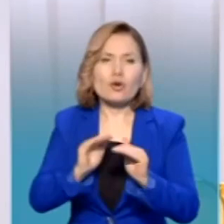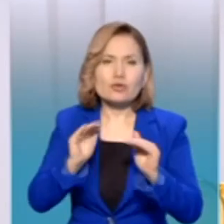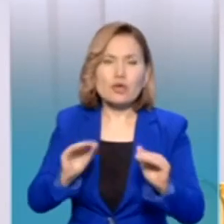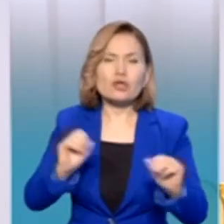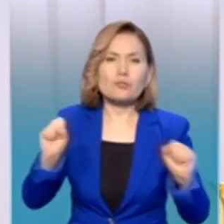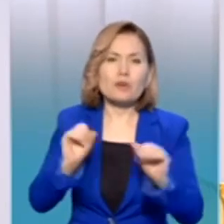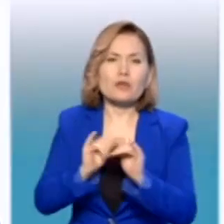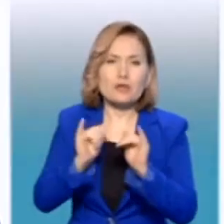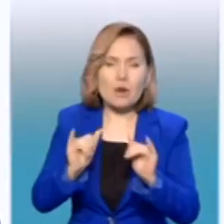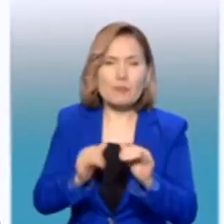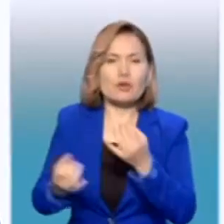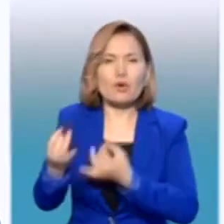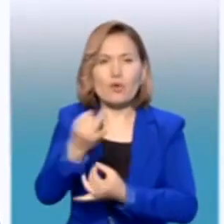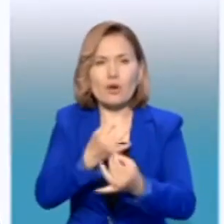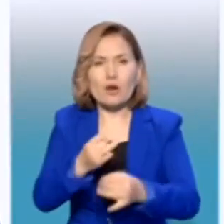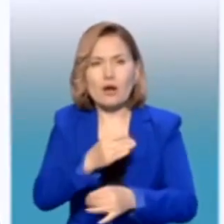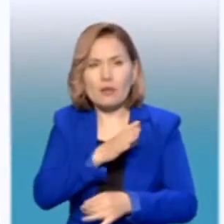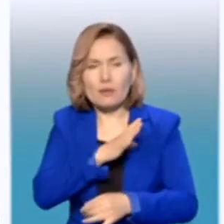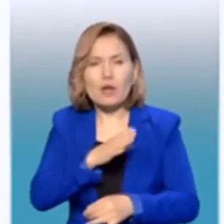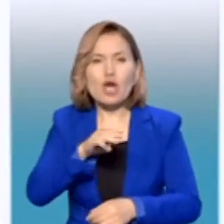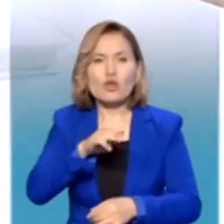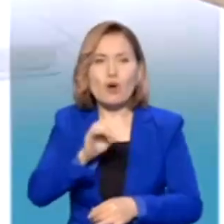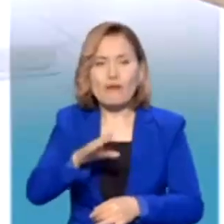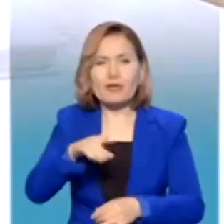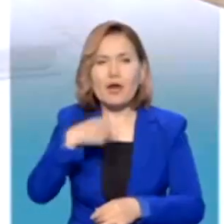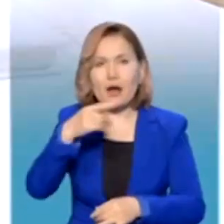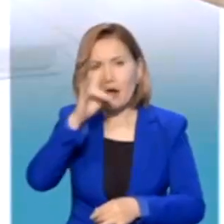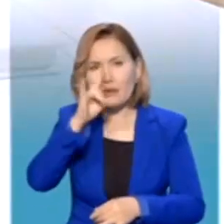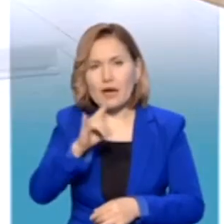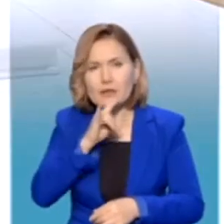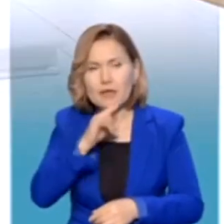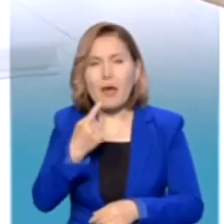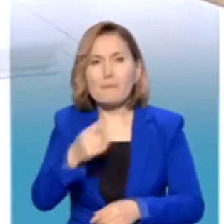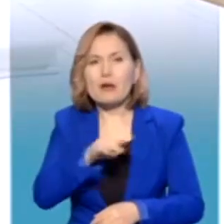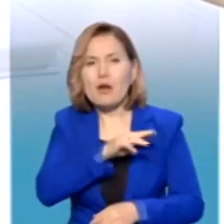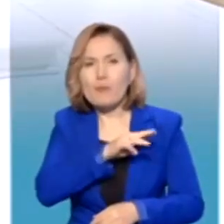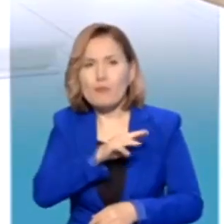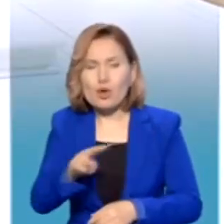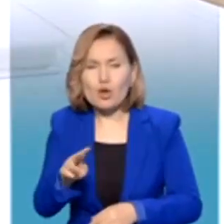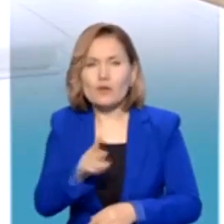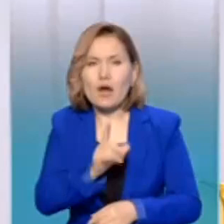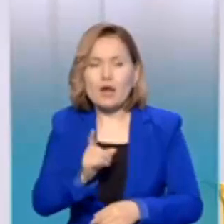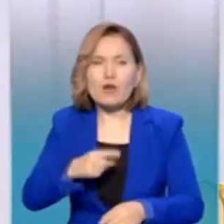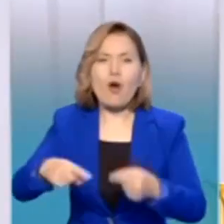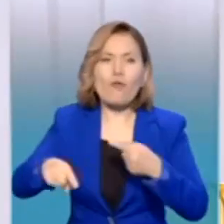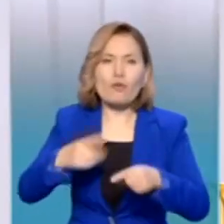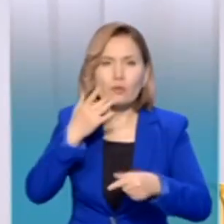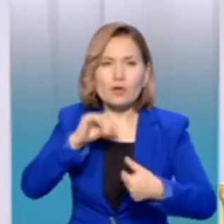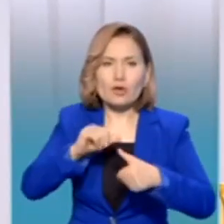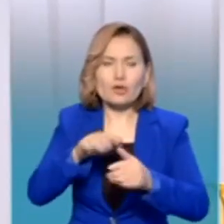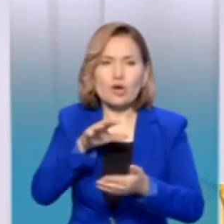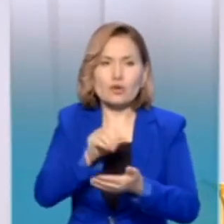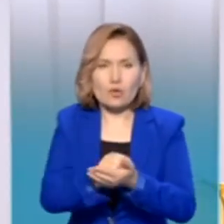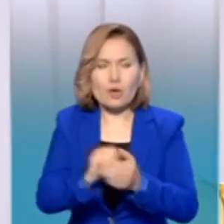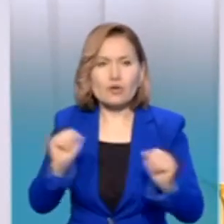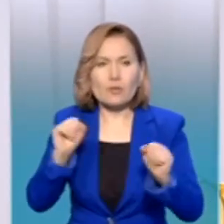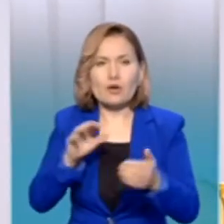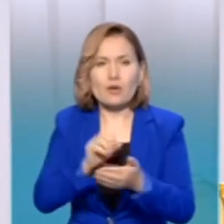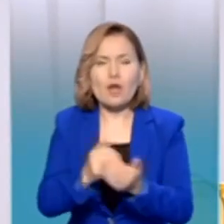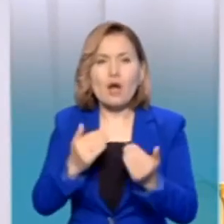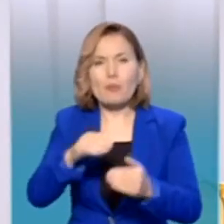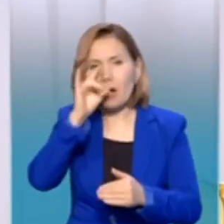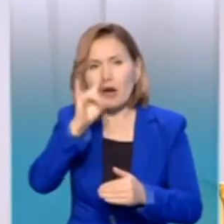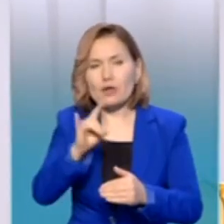дамыту жайы да талқыланды. Қасым Жомарт Тоқаевтың айтуынша, Қазақстанда 1 миллионнан астам адам футболмен тұрақты түрде шұғылданады. Бүгінде